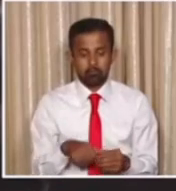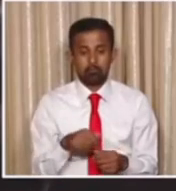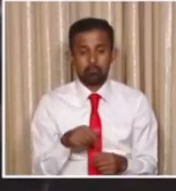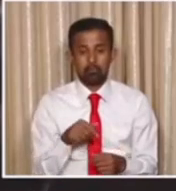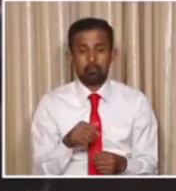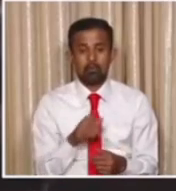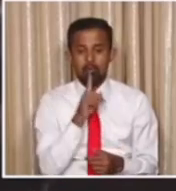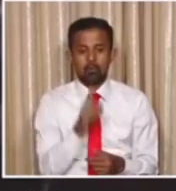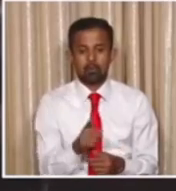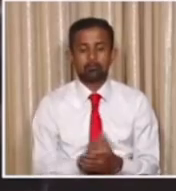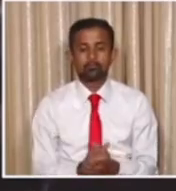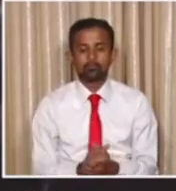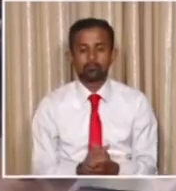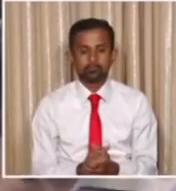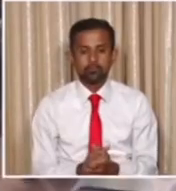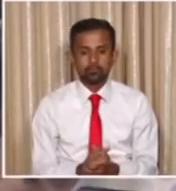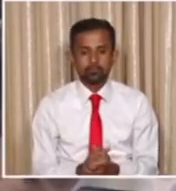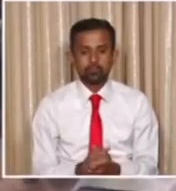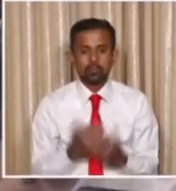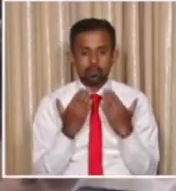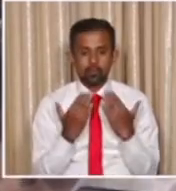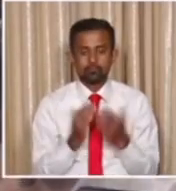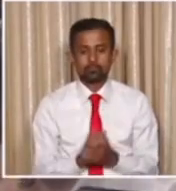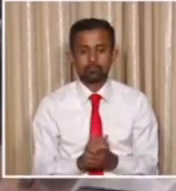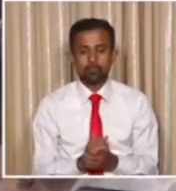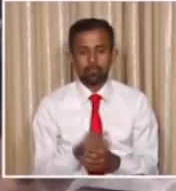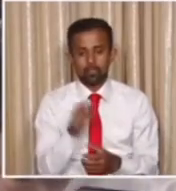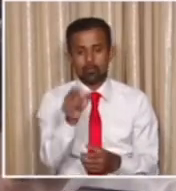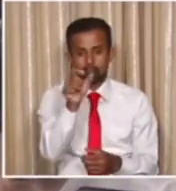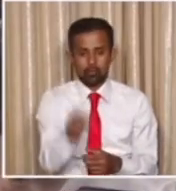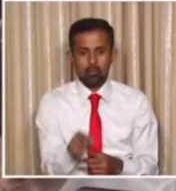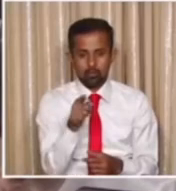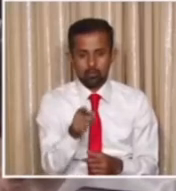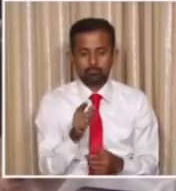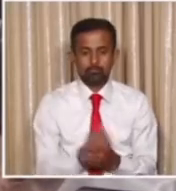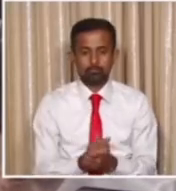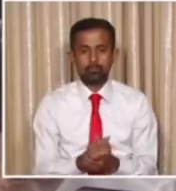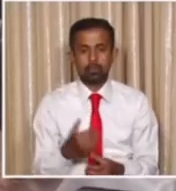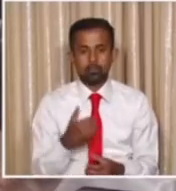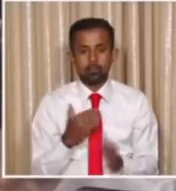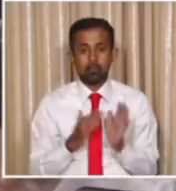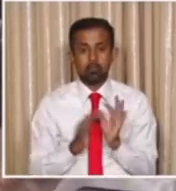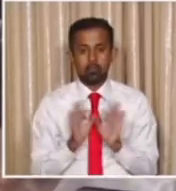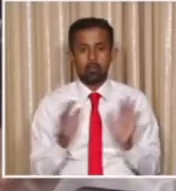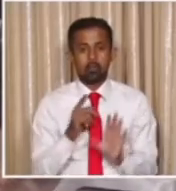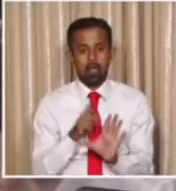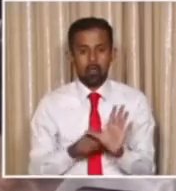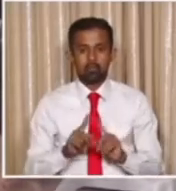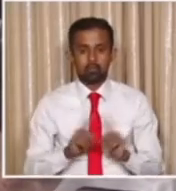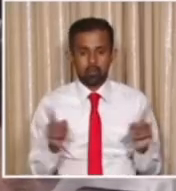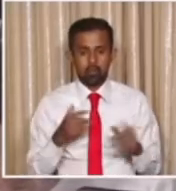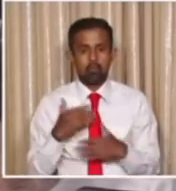ඉතාම කාරුණිකව සිතනවා. මම හිතනවා ඔබතුමාට මමත් මාධ්‍ය අවුරුදු 10ක් විතර කරපු